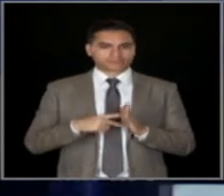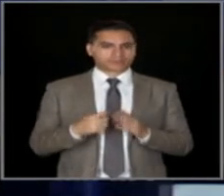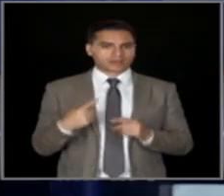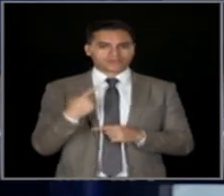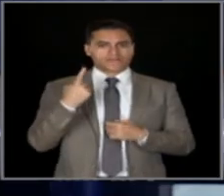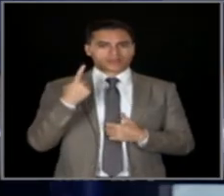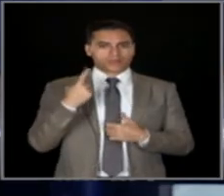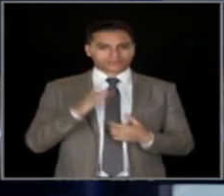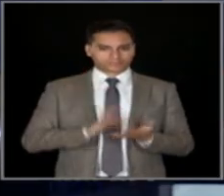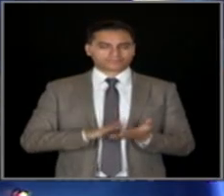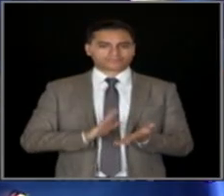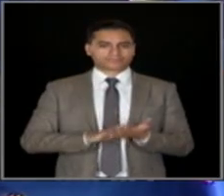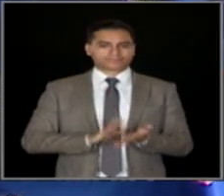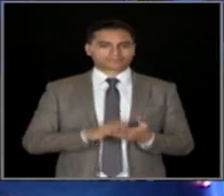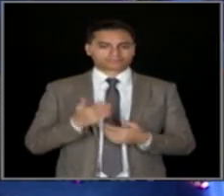الهدف الأول، برافو عليك،